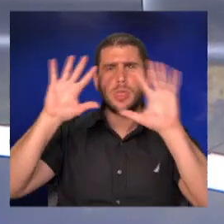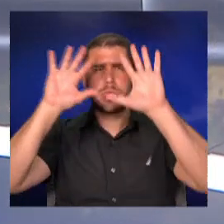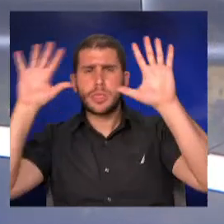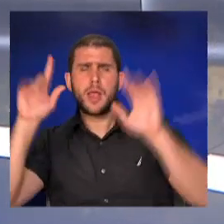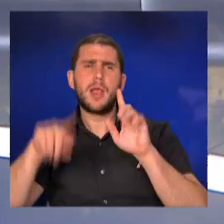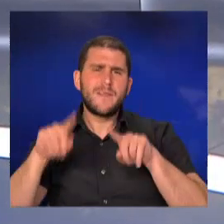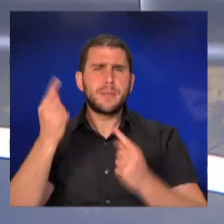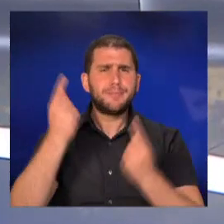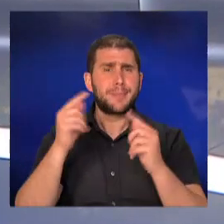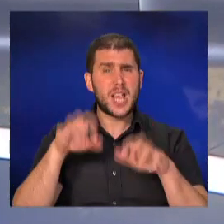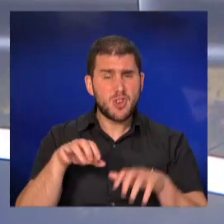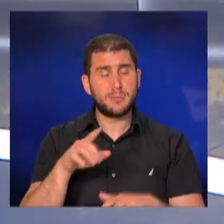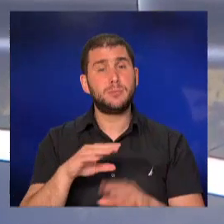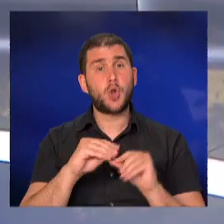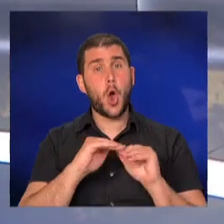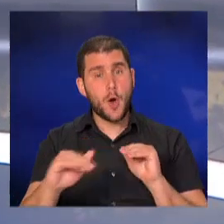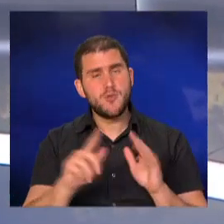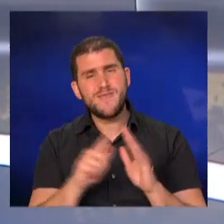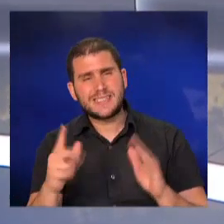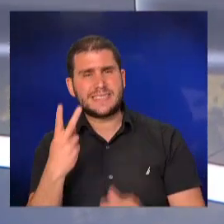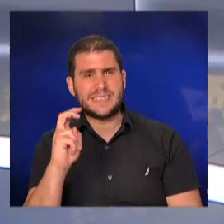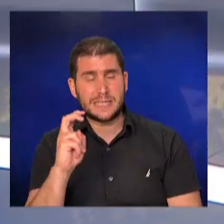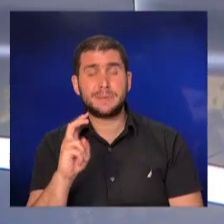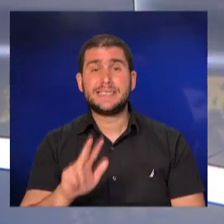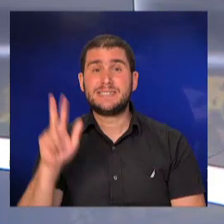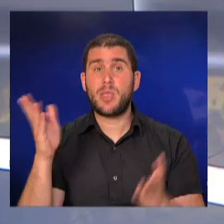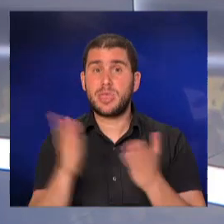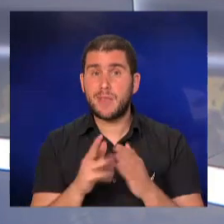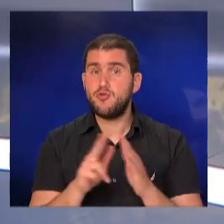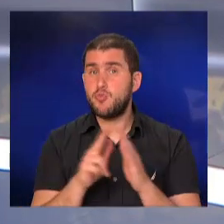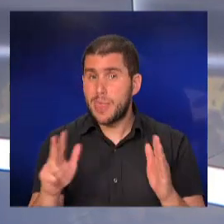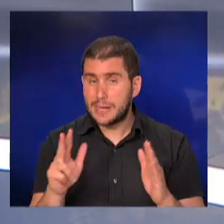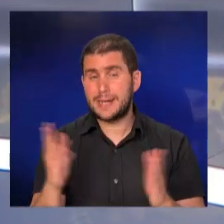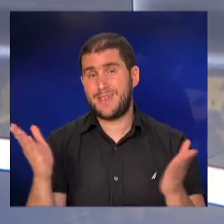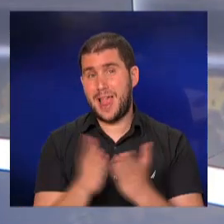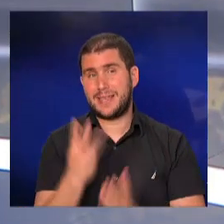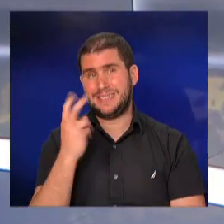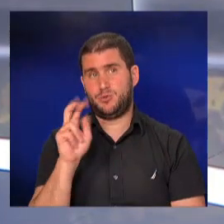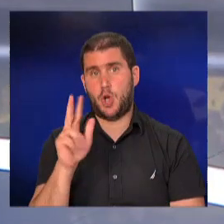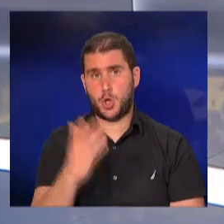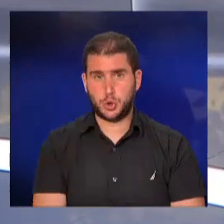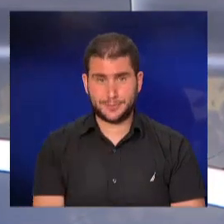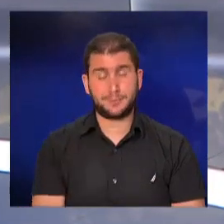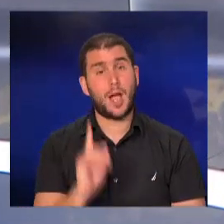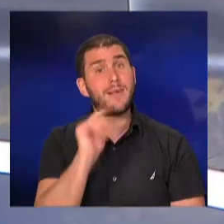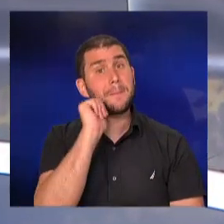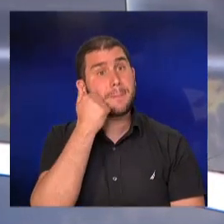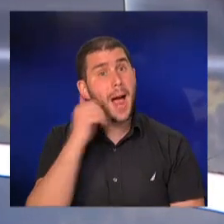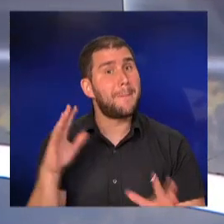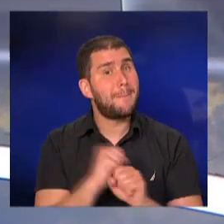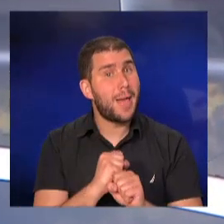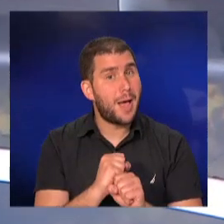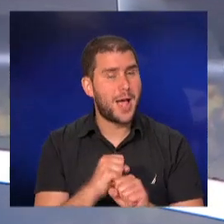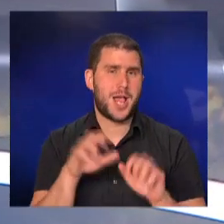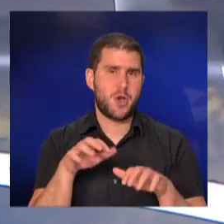ירד גשם, לאורך מישור חוף 17 עד 20 מעלות, בצפון הנגב 18, אילת 23 מעלות. אבל מחר בלילה